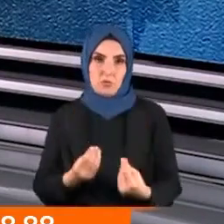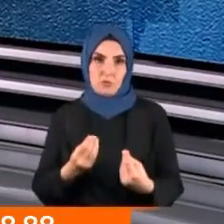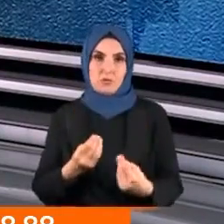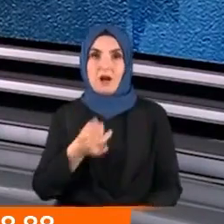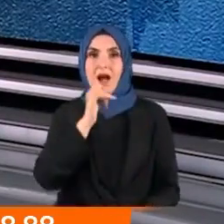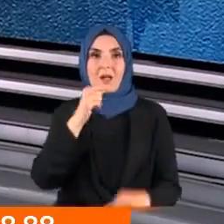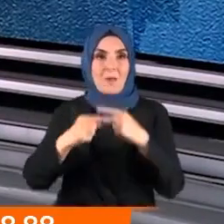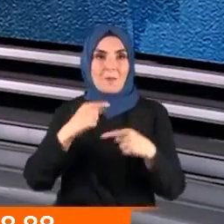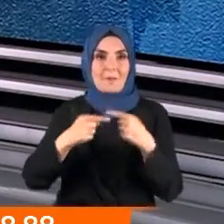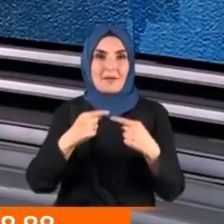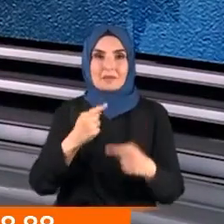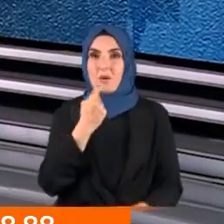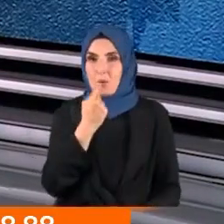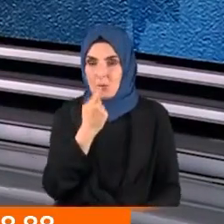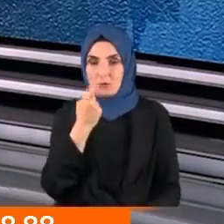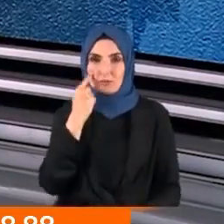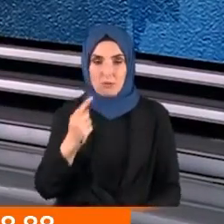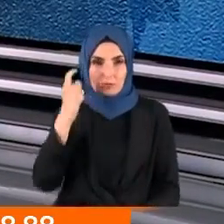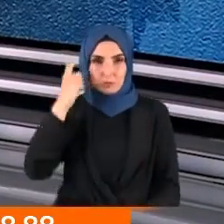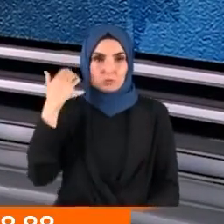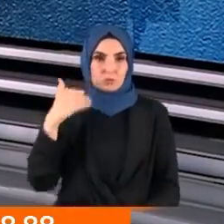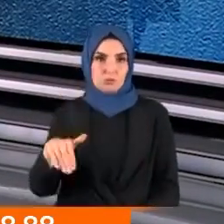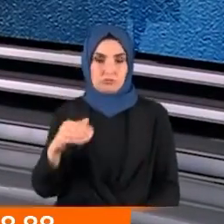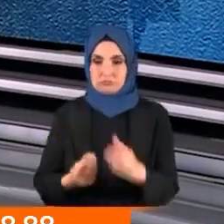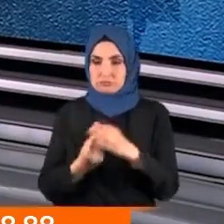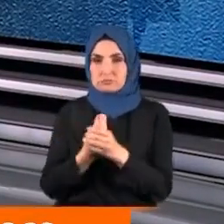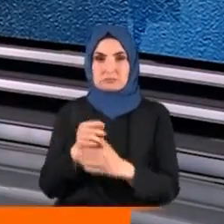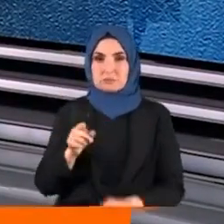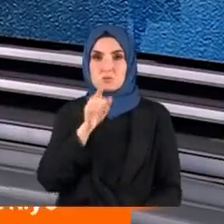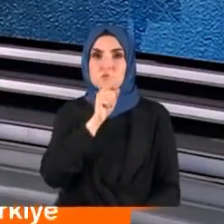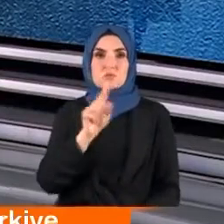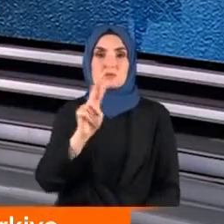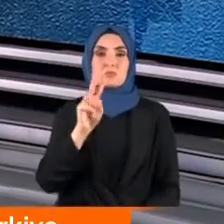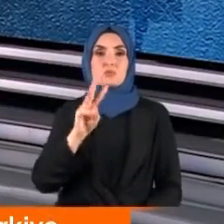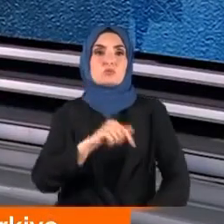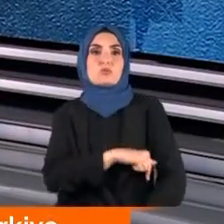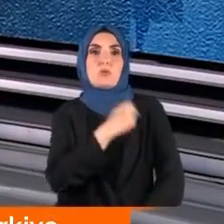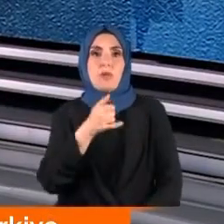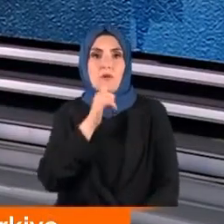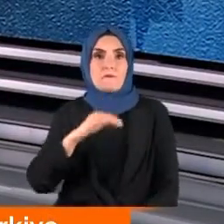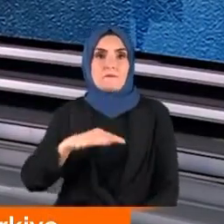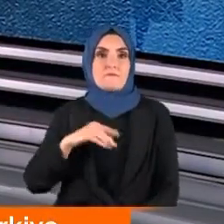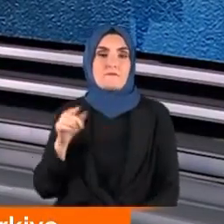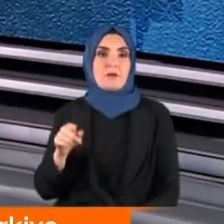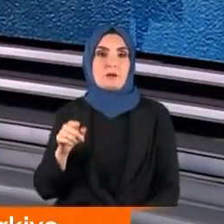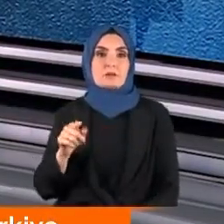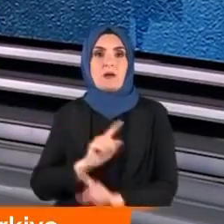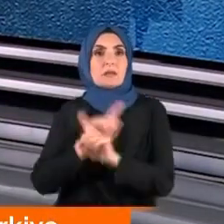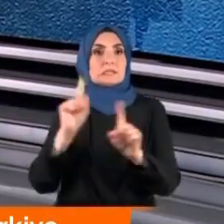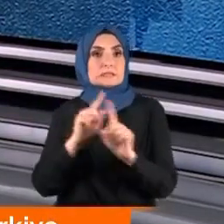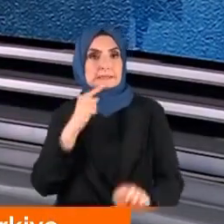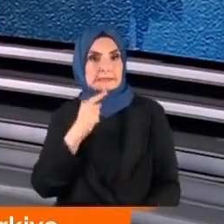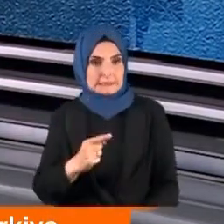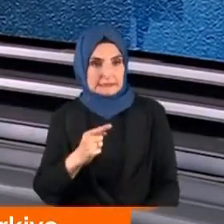hayatının şokunu yaşadı. Çıkan sonuca göre 123 promil alkollüydü. İtiraz sonrası haklılığını hastanedeki